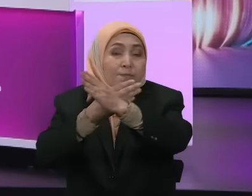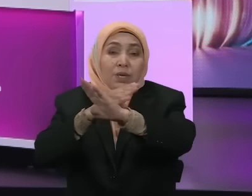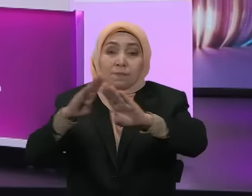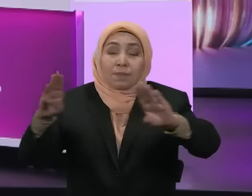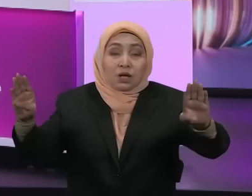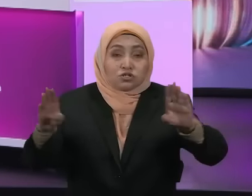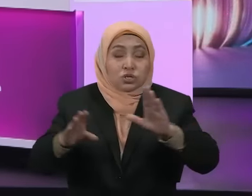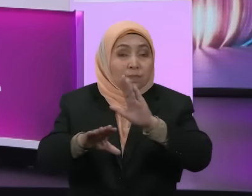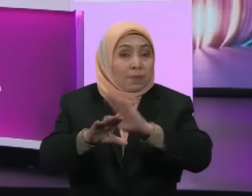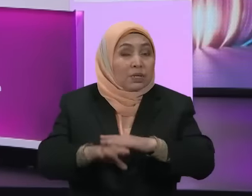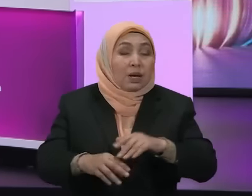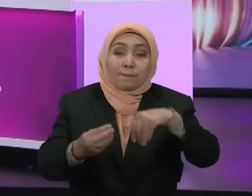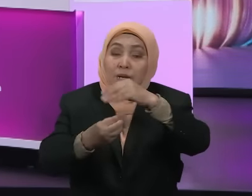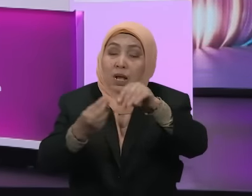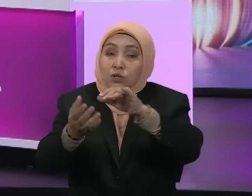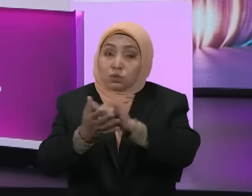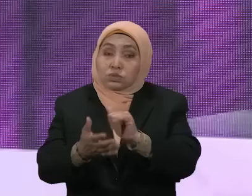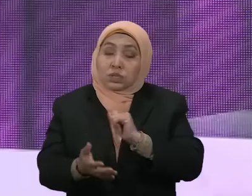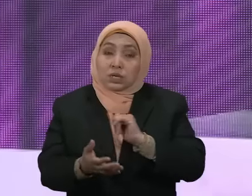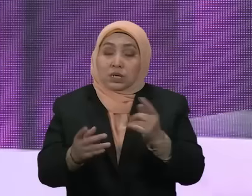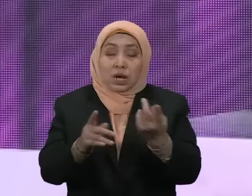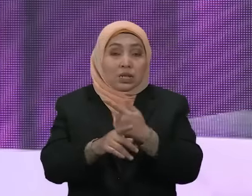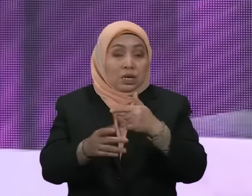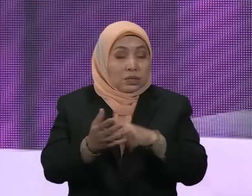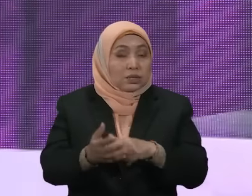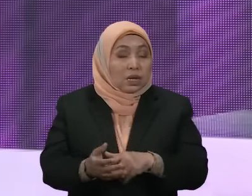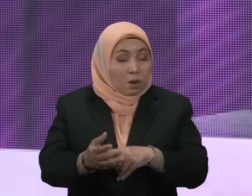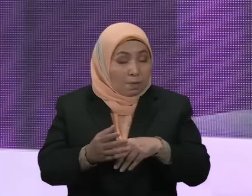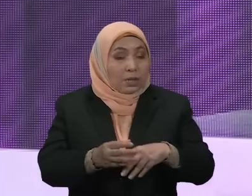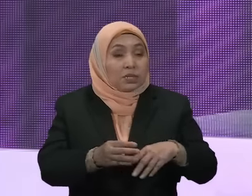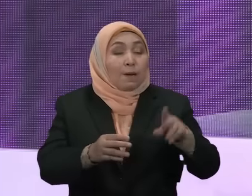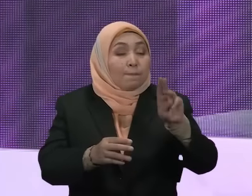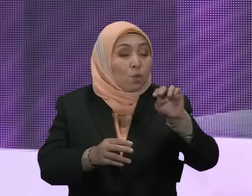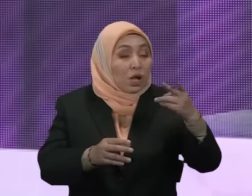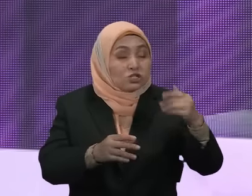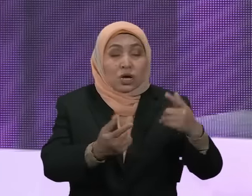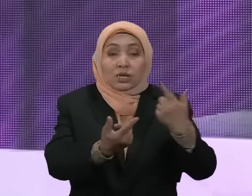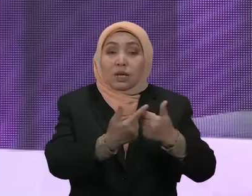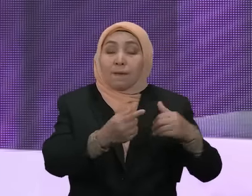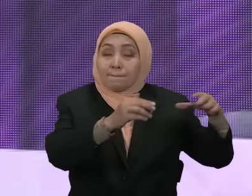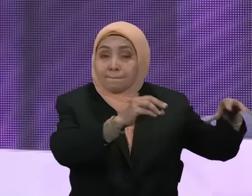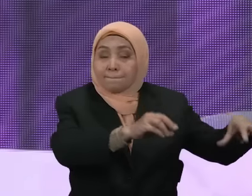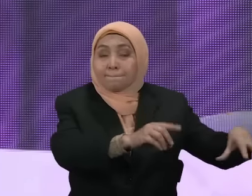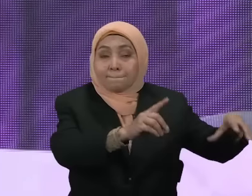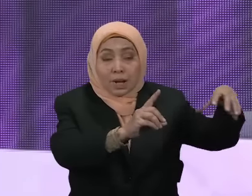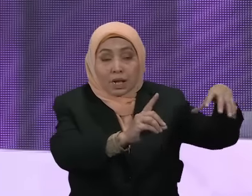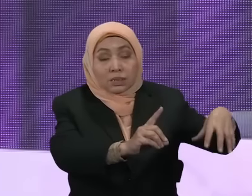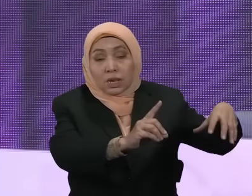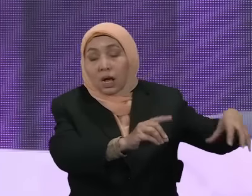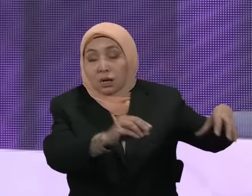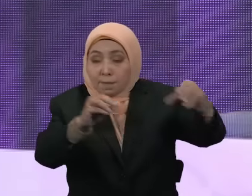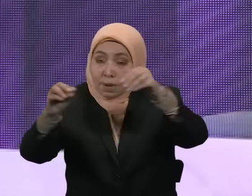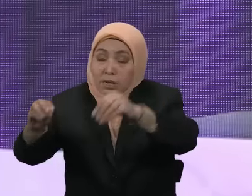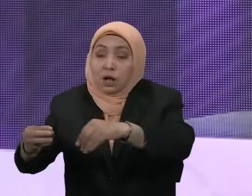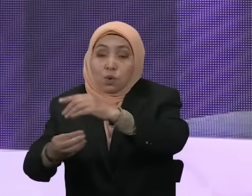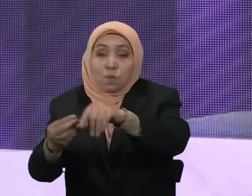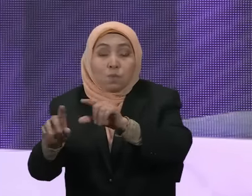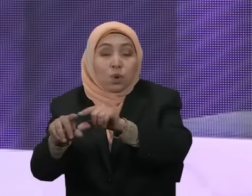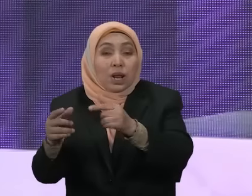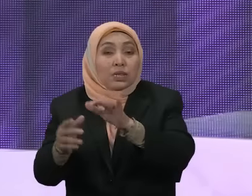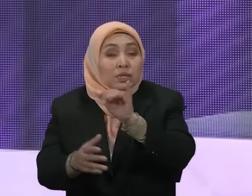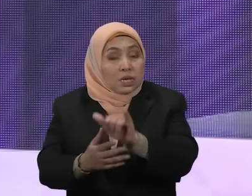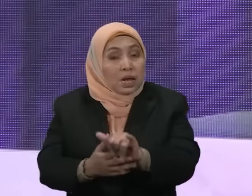kepada kepada Mekah itu sendiri. Jadi kali ini muhajirin adalah daripada Madinah ke ke Mekah itu adalah kumpulan